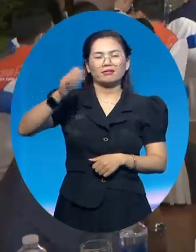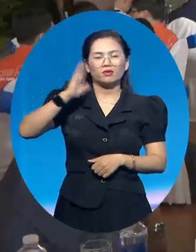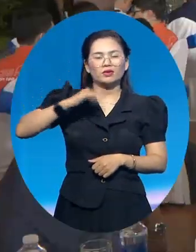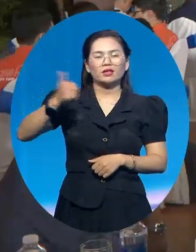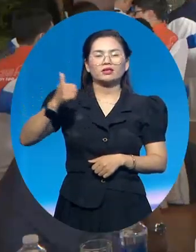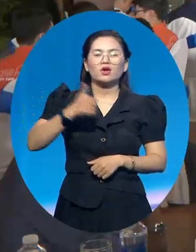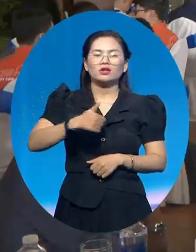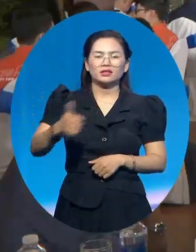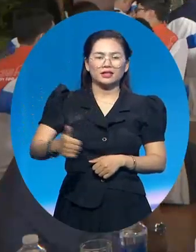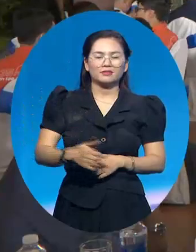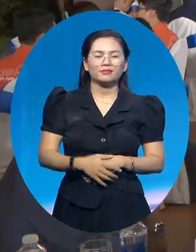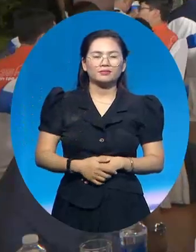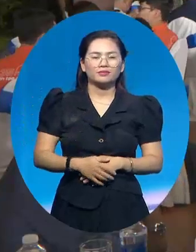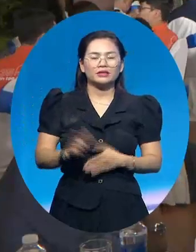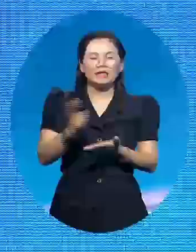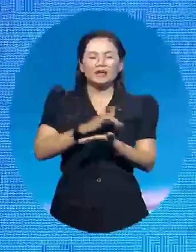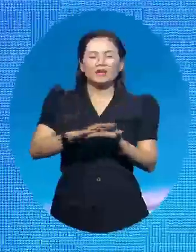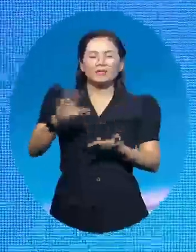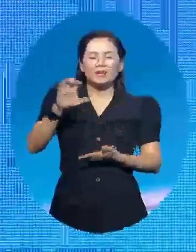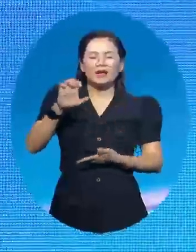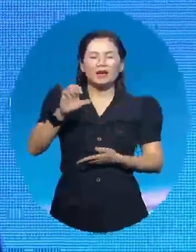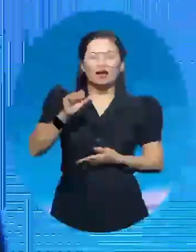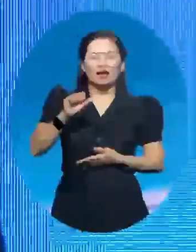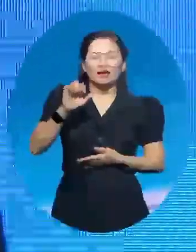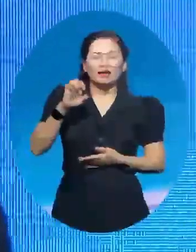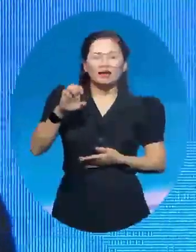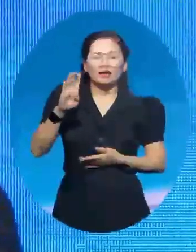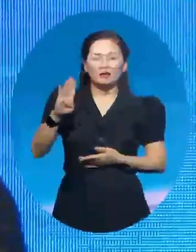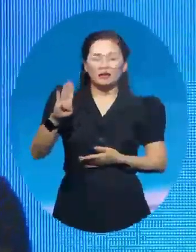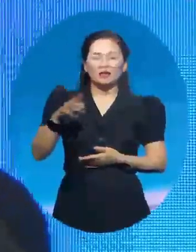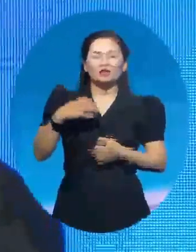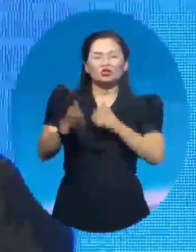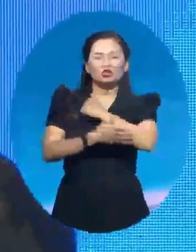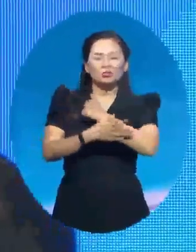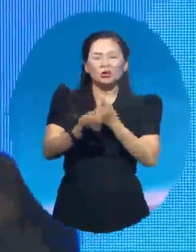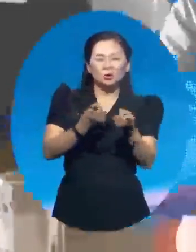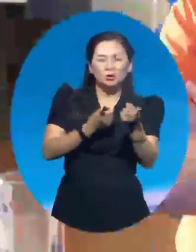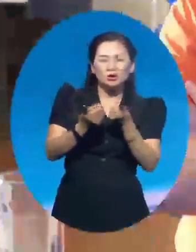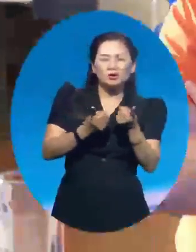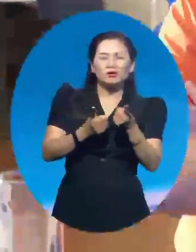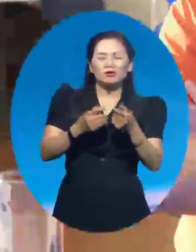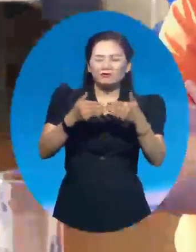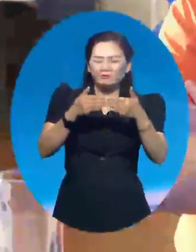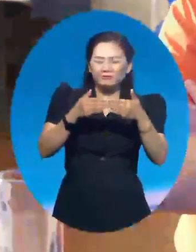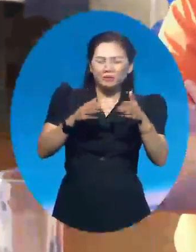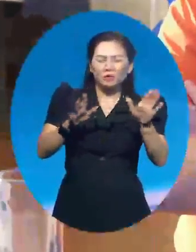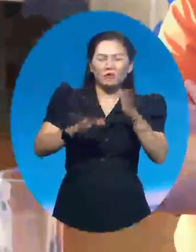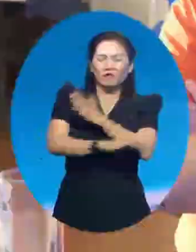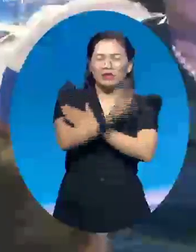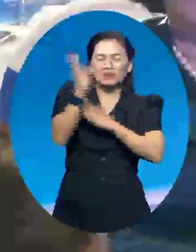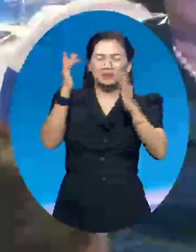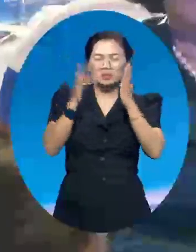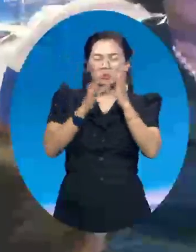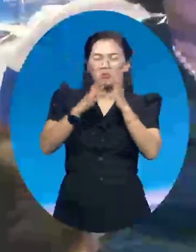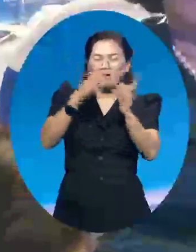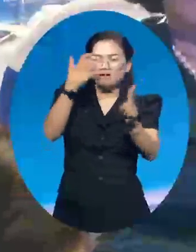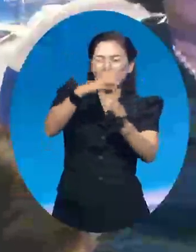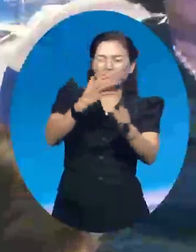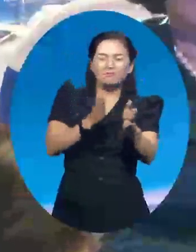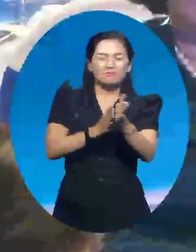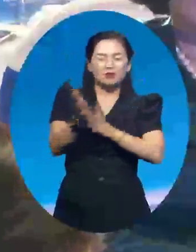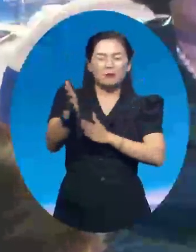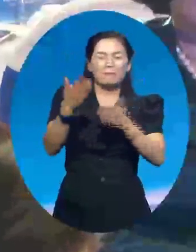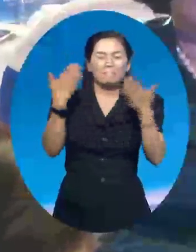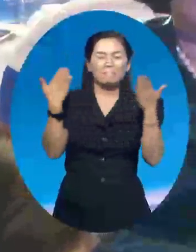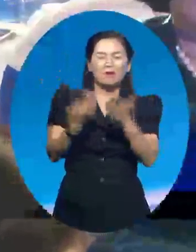người dân. Giải pháp SAP S4 HANA sẽ giúp doanh nghiệp khai phá khả năng và triển khai công nghệ mới nhanh hơn, điều hành